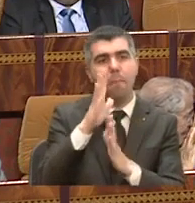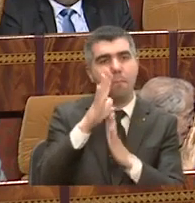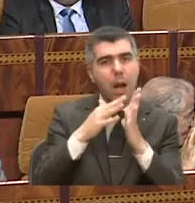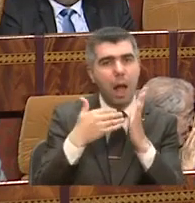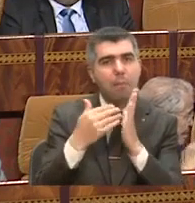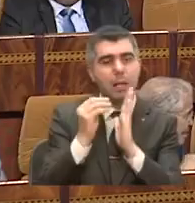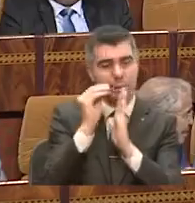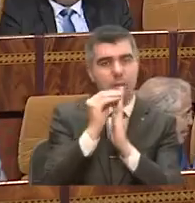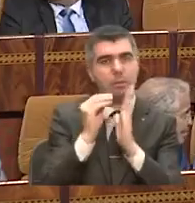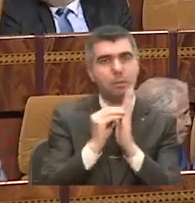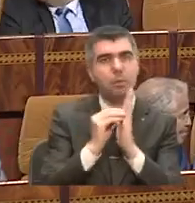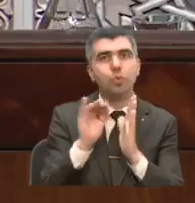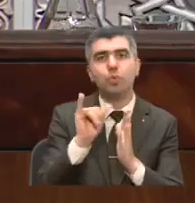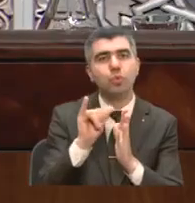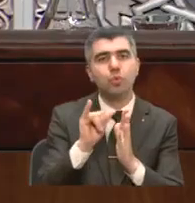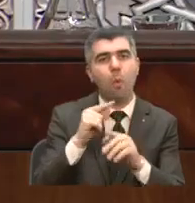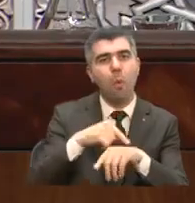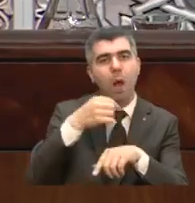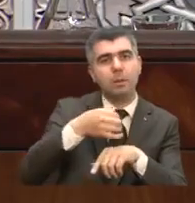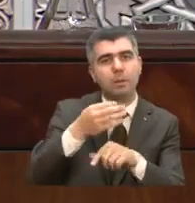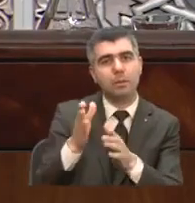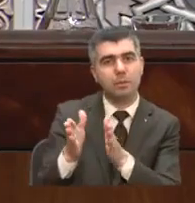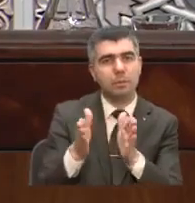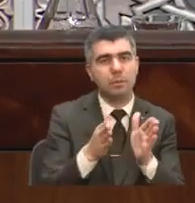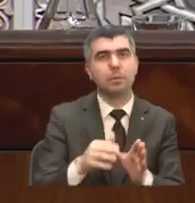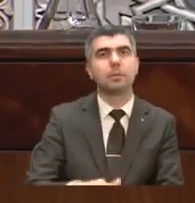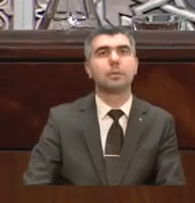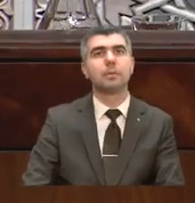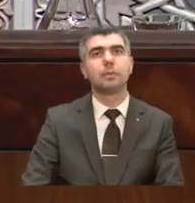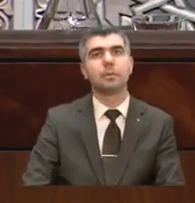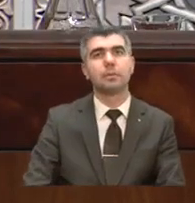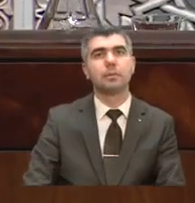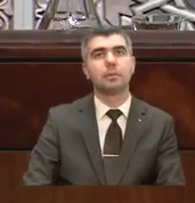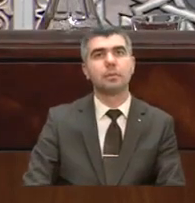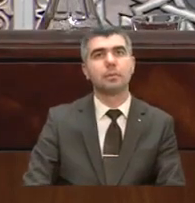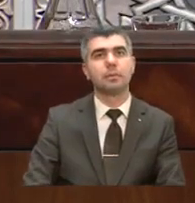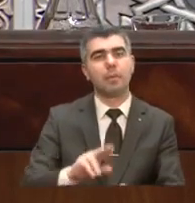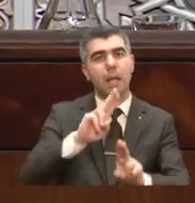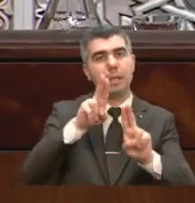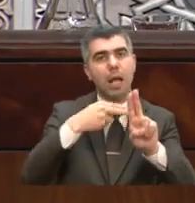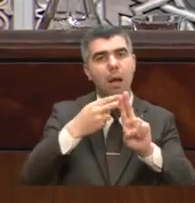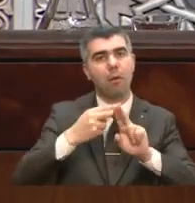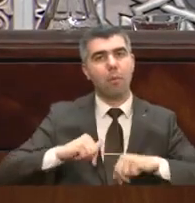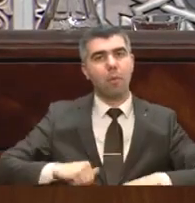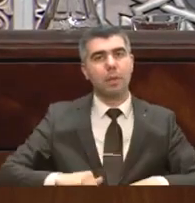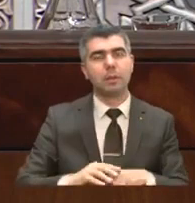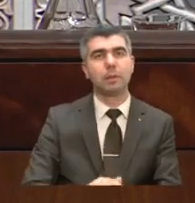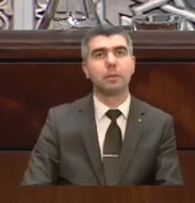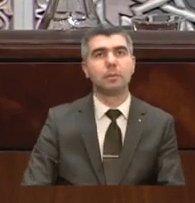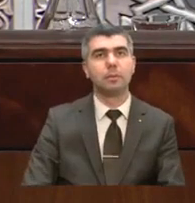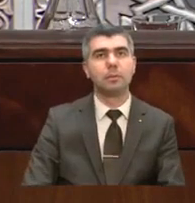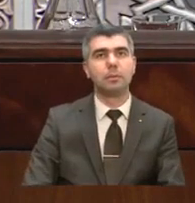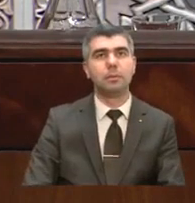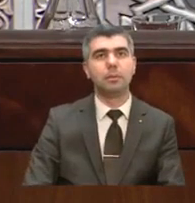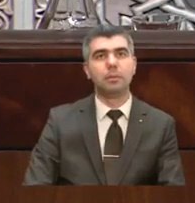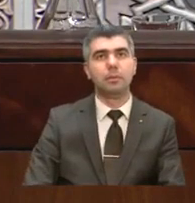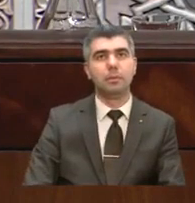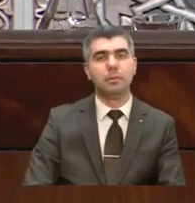الوزير. شكرا السيد النائب المحترم. رد السيد الوزير